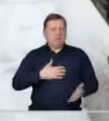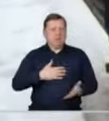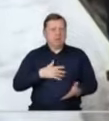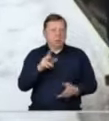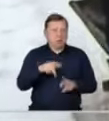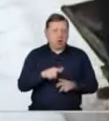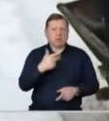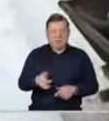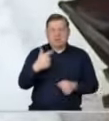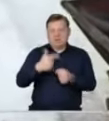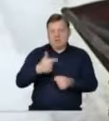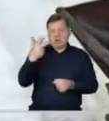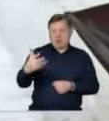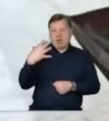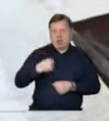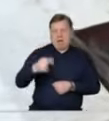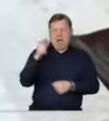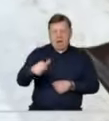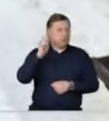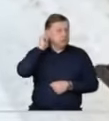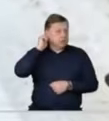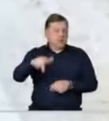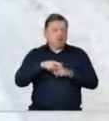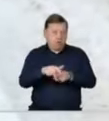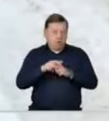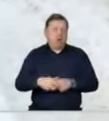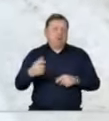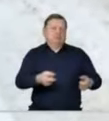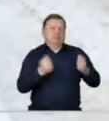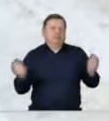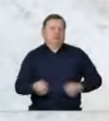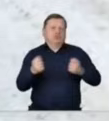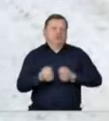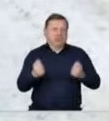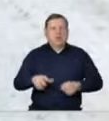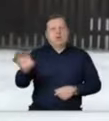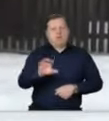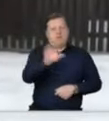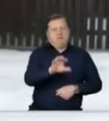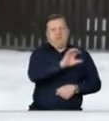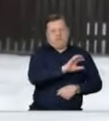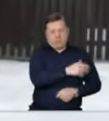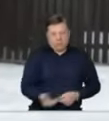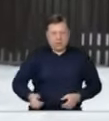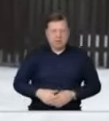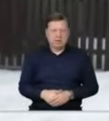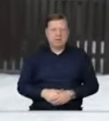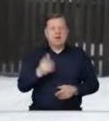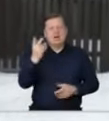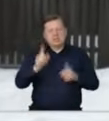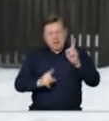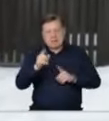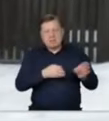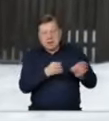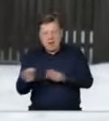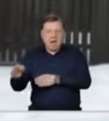sanie ciągnie 23-letnia klacz pociecha. I tak sanie suną przez najpiękniejsze miejsca ekspozycji. Oczywiście czasem trasa nieznacznie się zmienia, bo